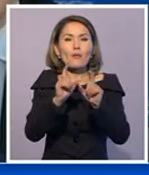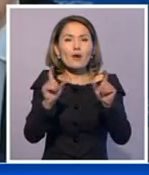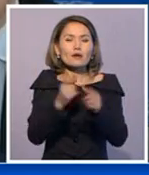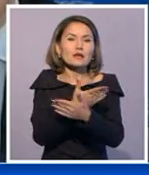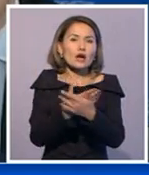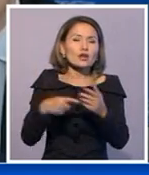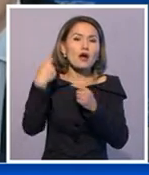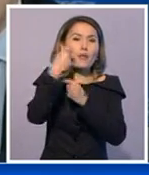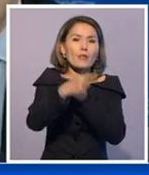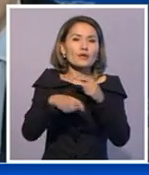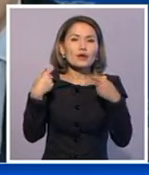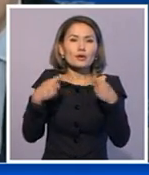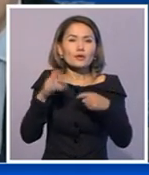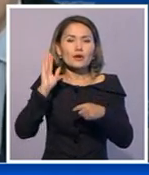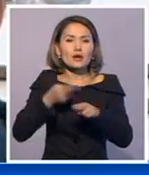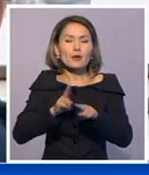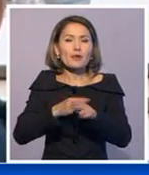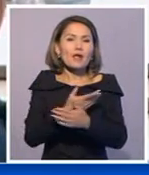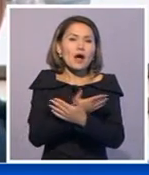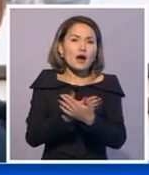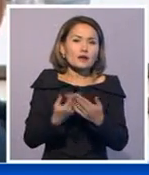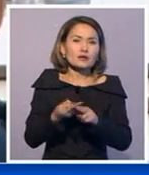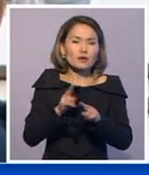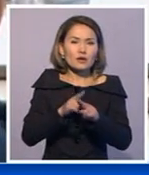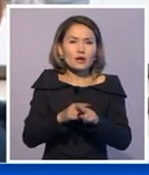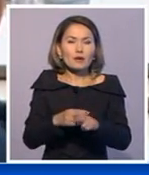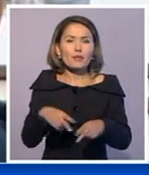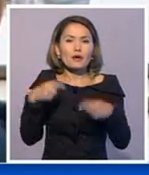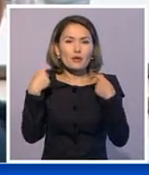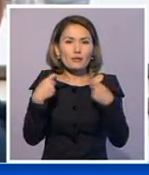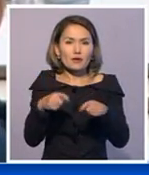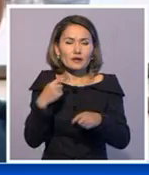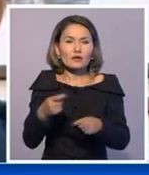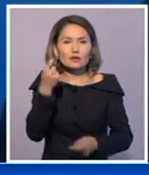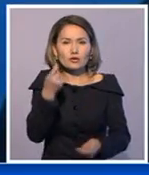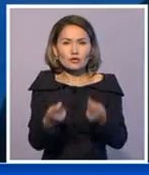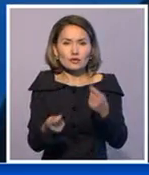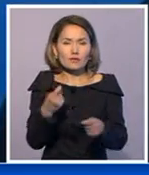ұсынады. Бір ескерері, жәрмеңкеде тауар бағалары үрімжімен салыстырғанда төмен болады.